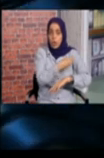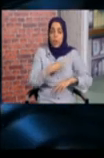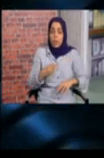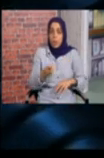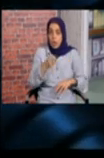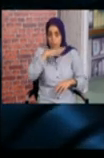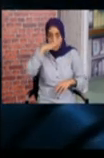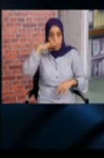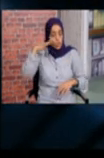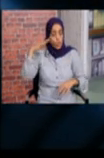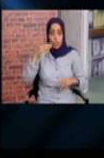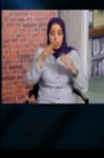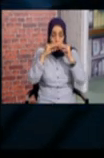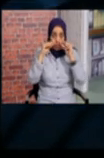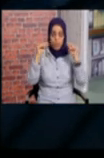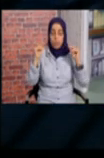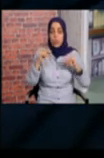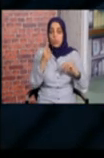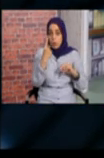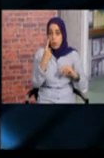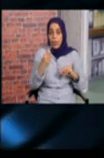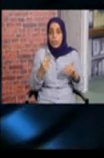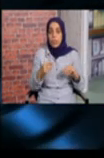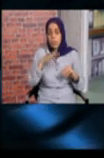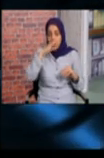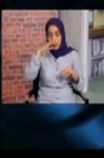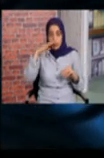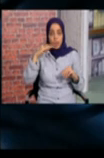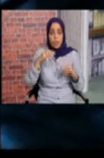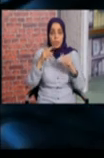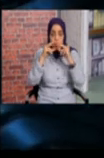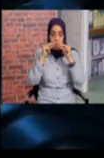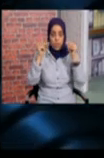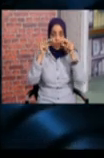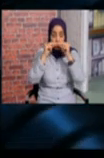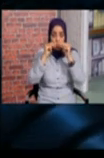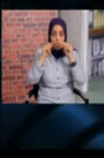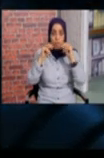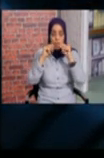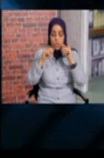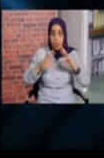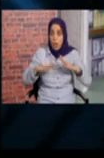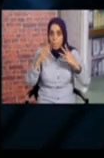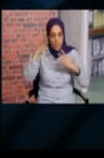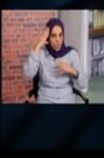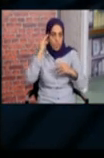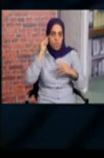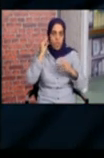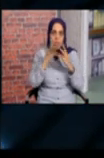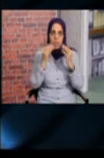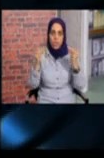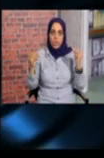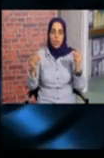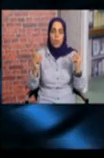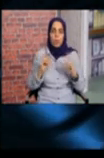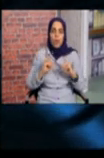هتلاقي مخدر الحشيش هو رقم واحد بيتصدر دايما المشهد، اكثر مخدر، وده بيتنافى كتير جدا مع